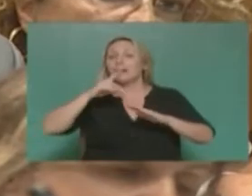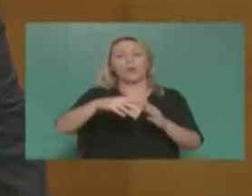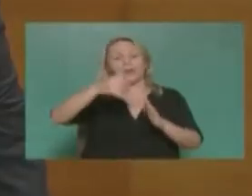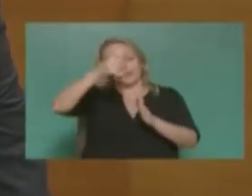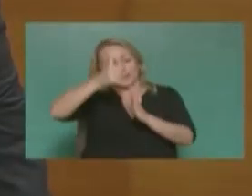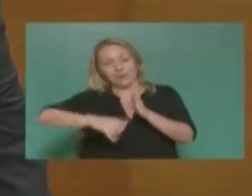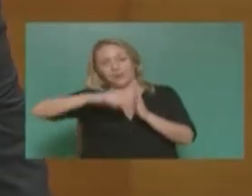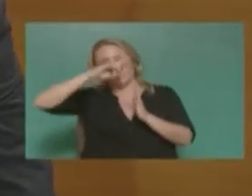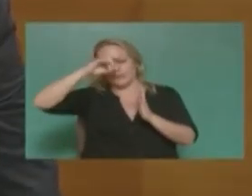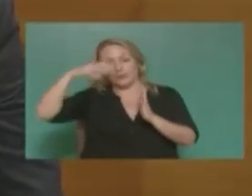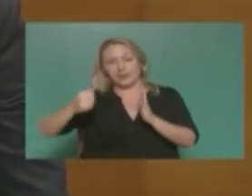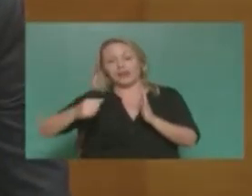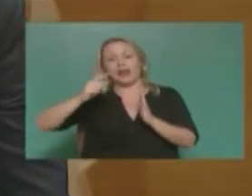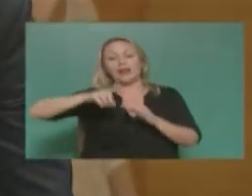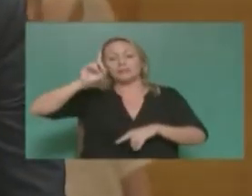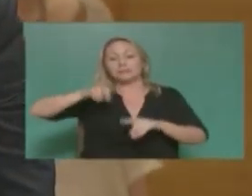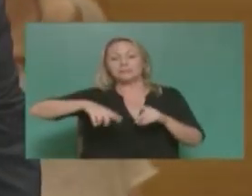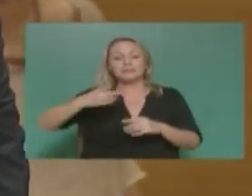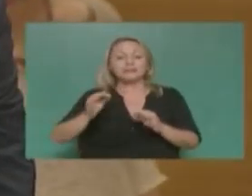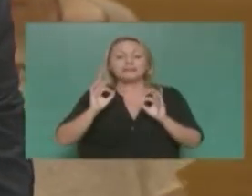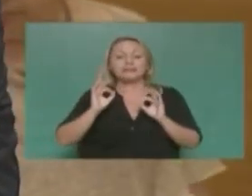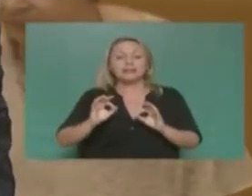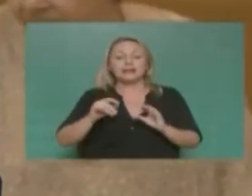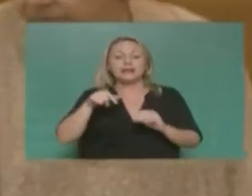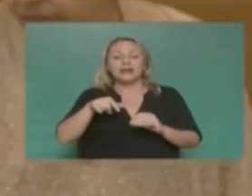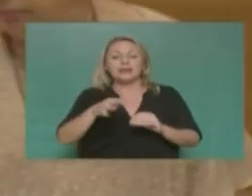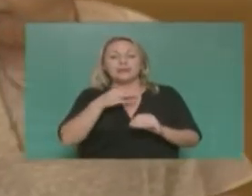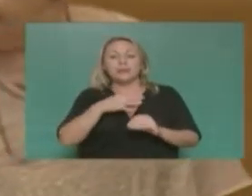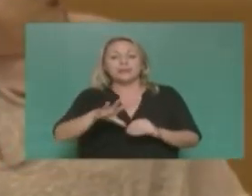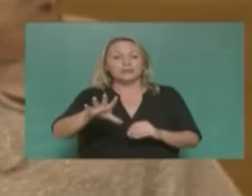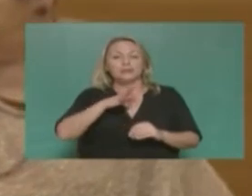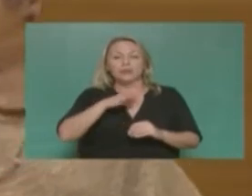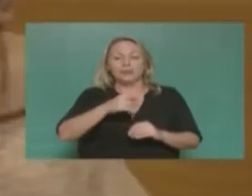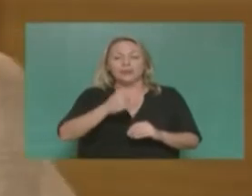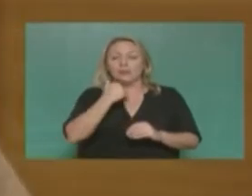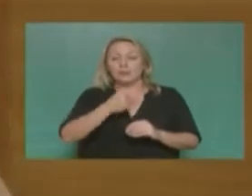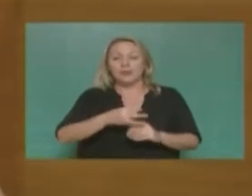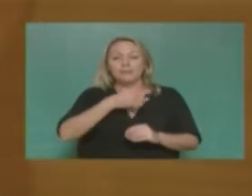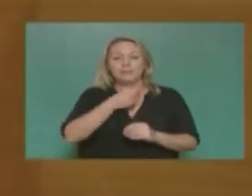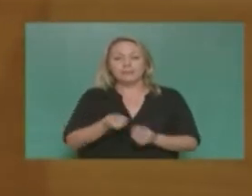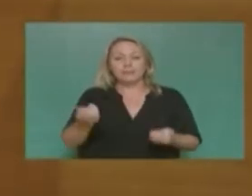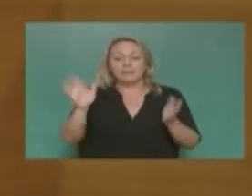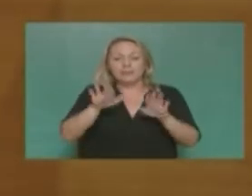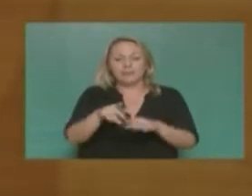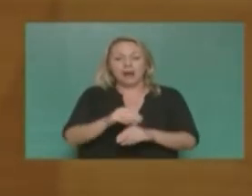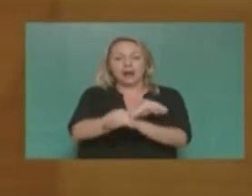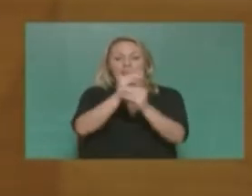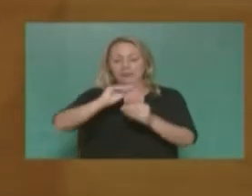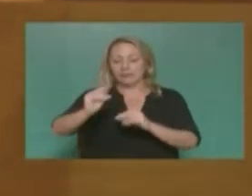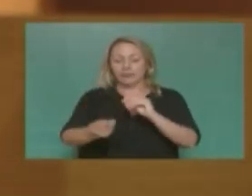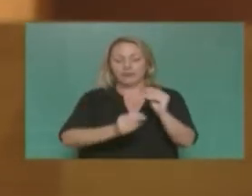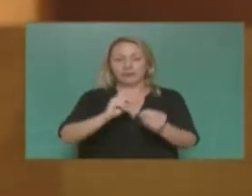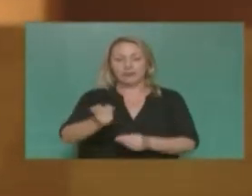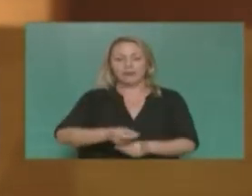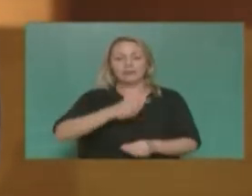κάποιο τρόπο. Σε περισσότερες περιπτώσεις δεν είναι τίποτα άλλο από την αδυναμία του κόσμου να ανταπεξίρεται τις υποχρεώσεις του και αυτό γεννάει υποχρεώσεις για τις